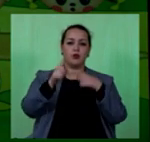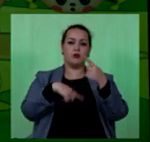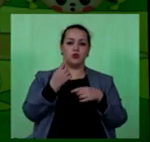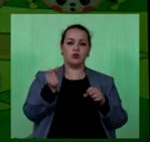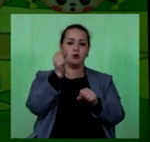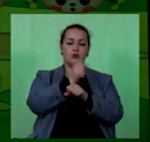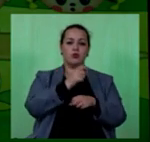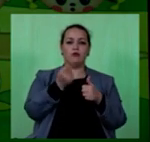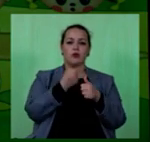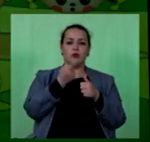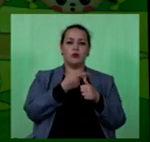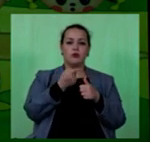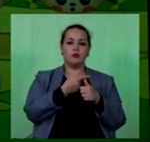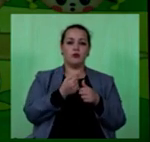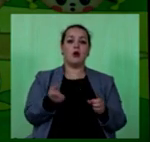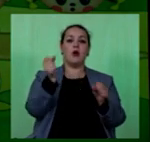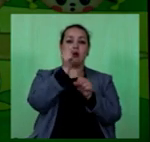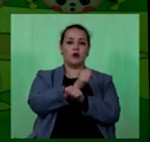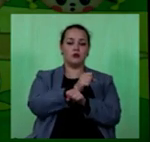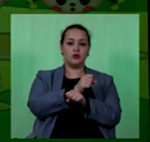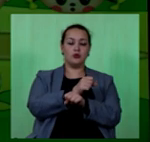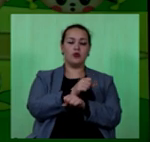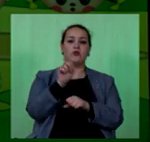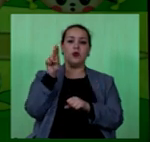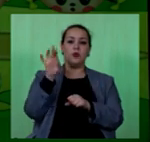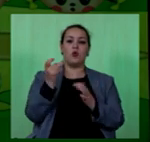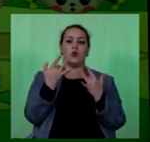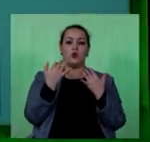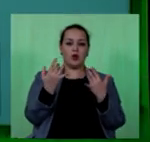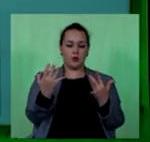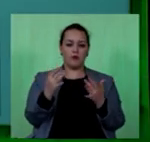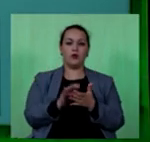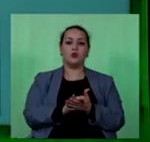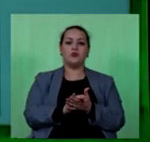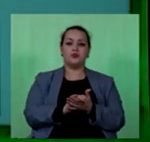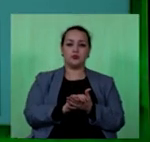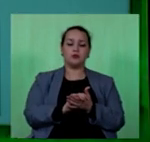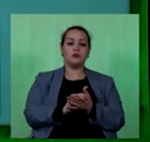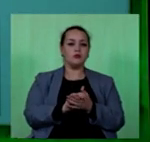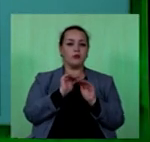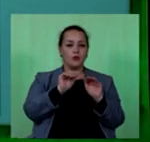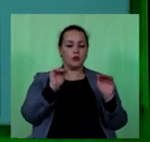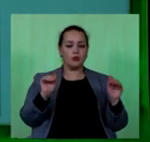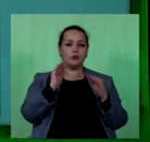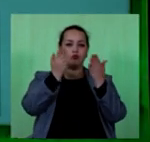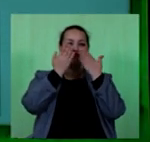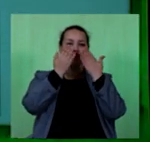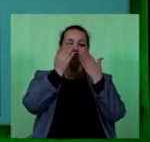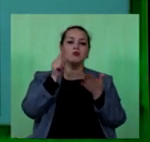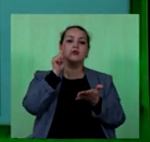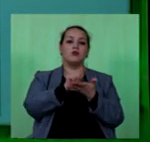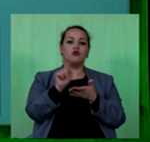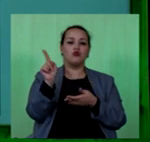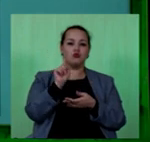называется остановка по требованию итак ребята давайте прочитаем задание